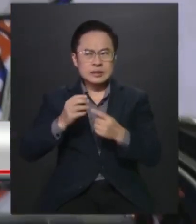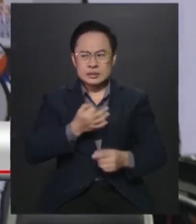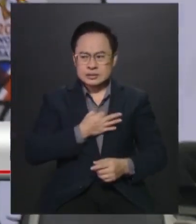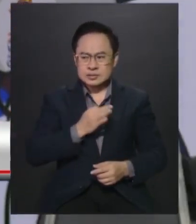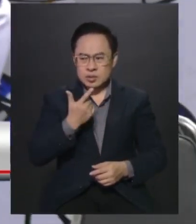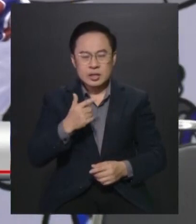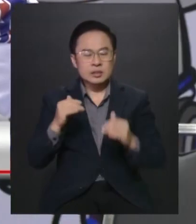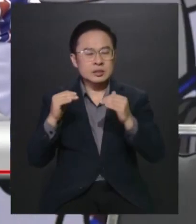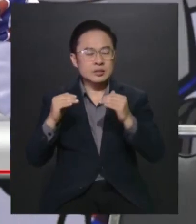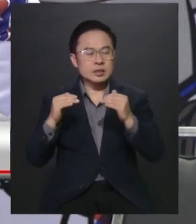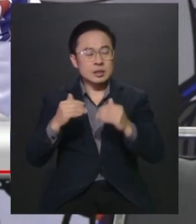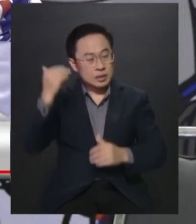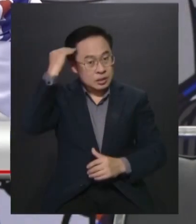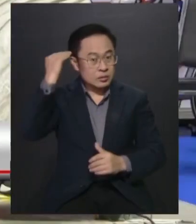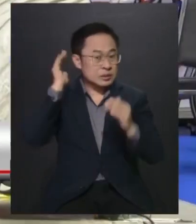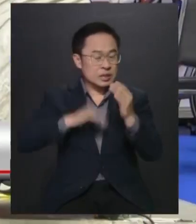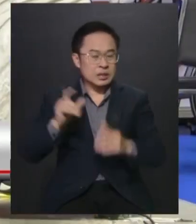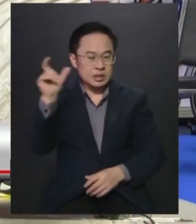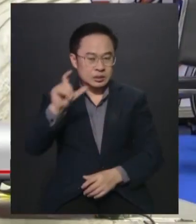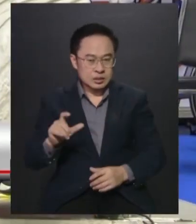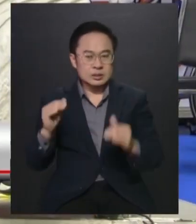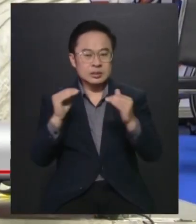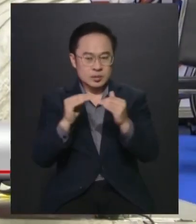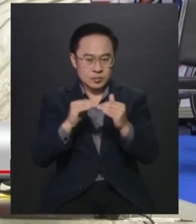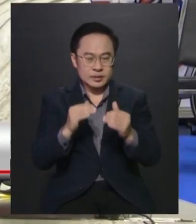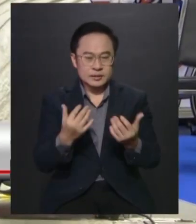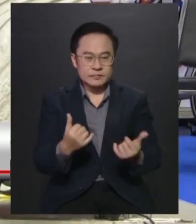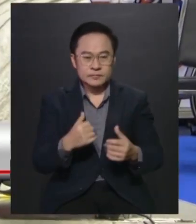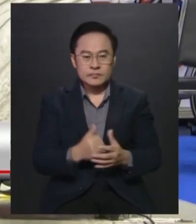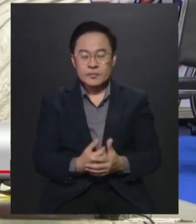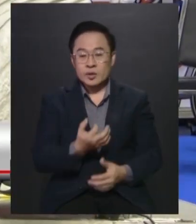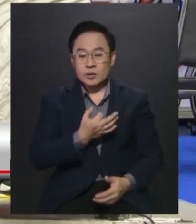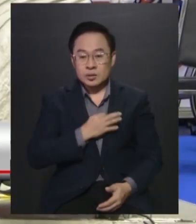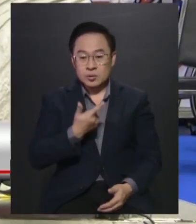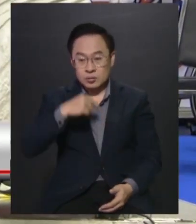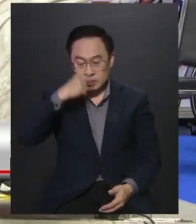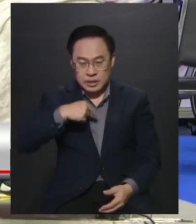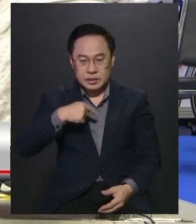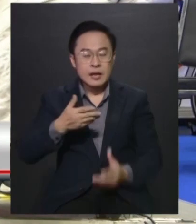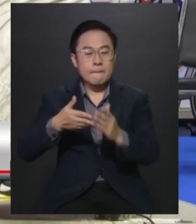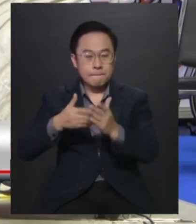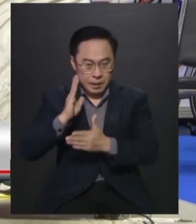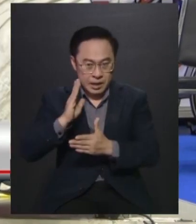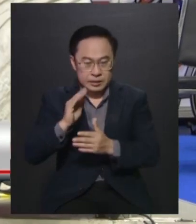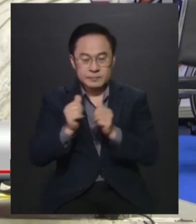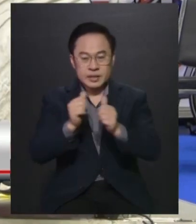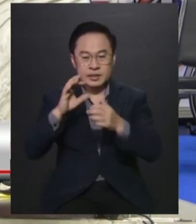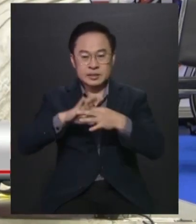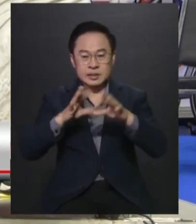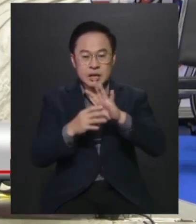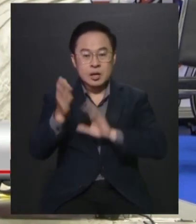ะครับโดยการคว้าเหรียญทองของสายสุนีชนะยังเป็นการการันตี การคว้าตั๋วไปลุยพาราลิมปิ